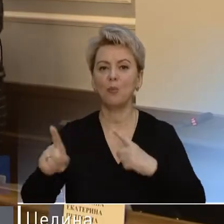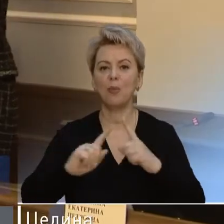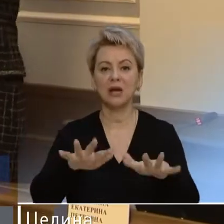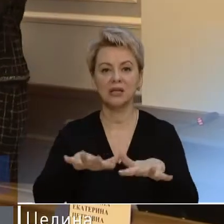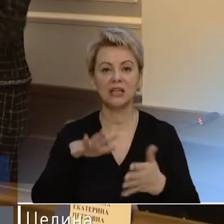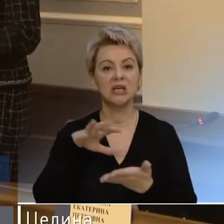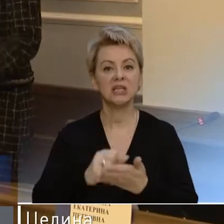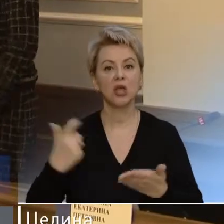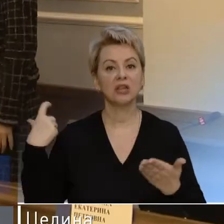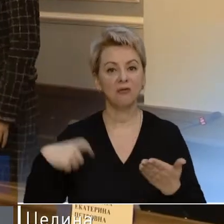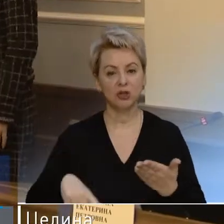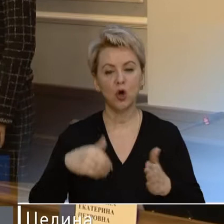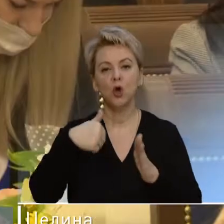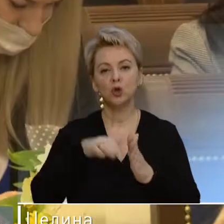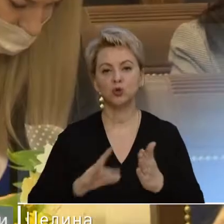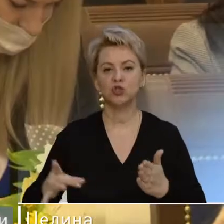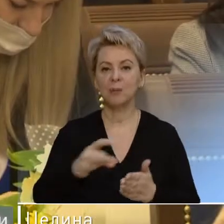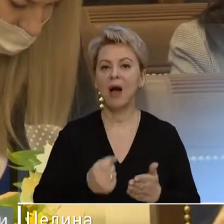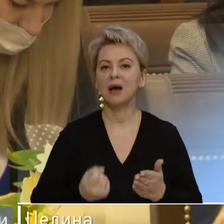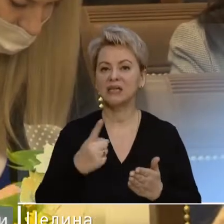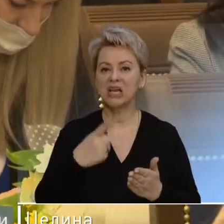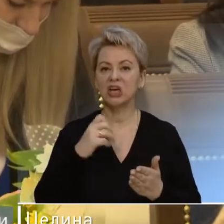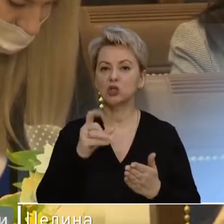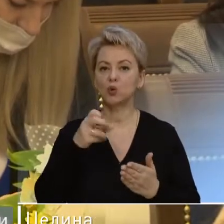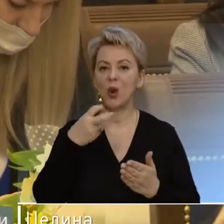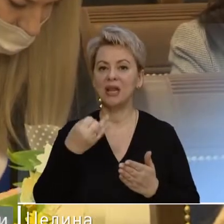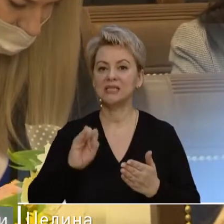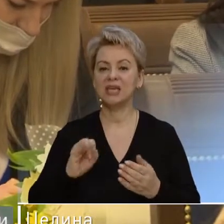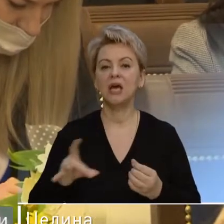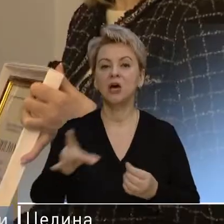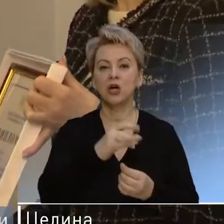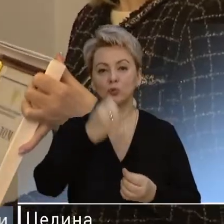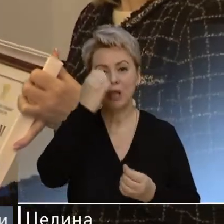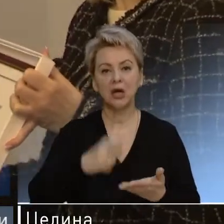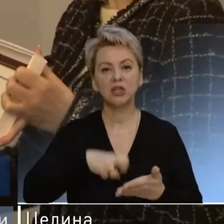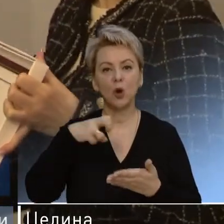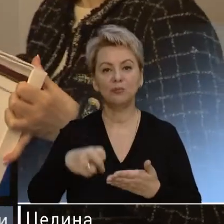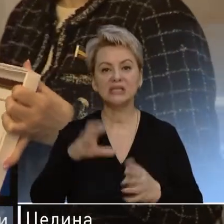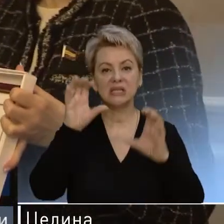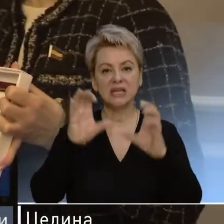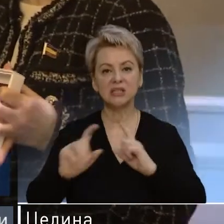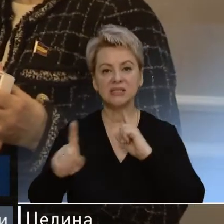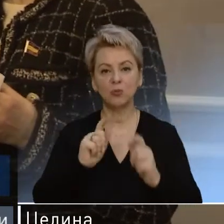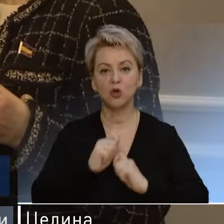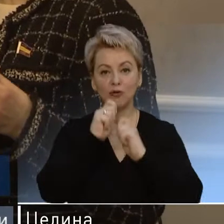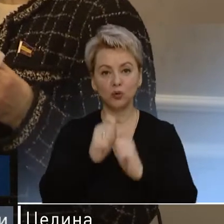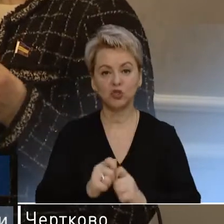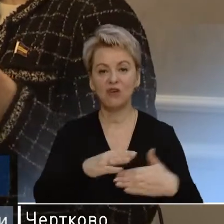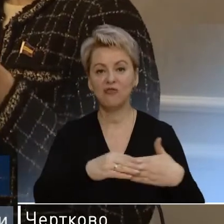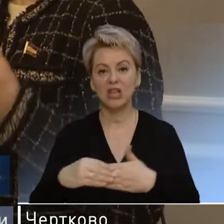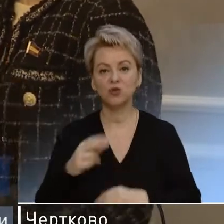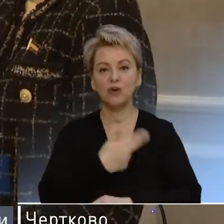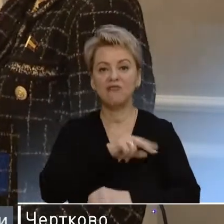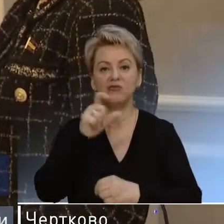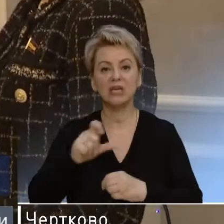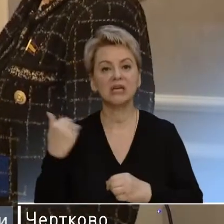парламентов занял Новочеркасск, а лучшим районом оказался Красносулинский. Благодарственные письма законодательного собрания вручили и